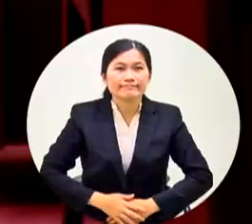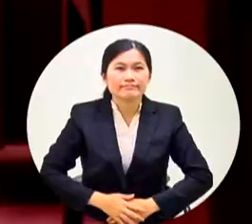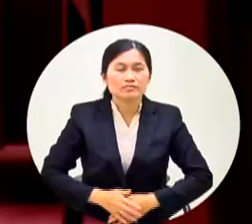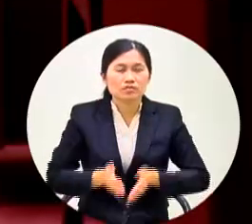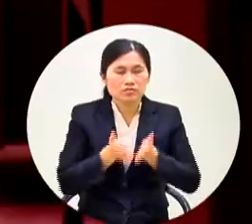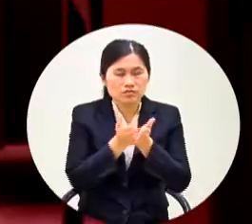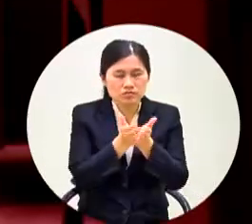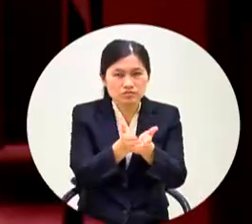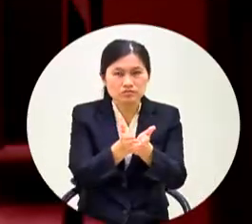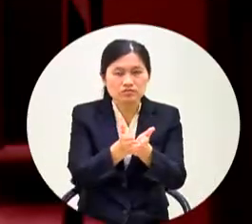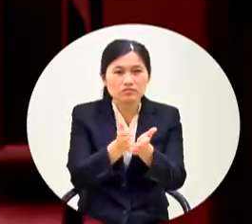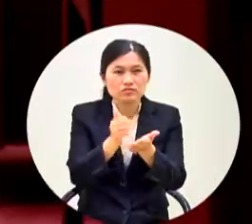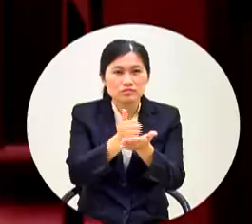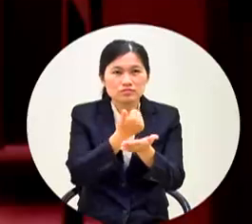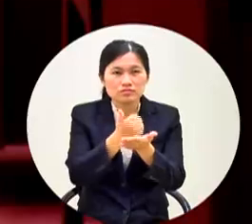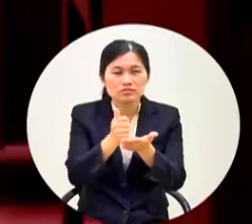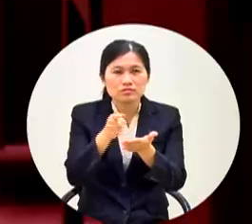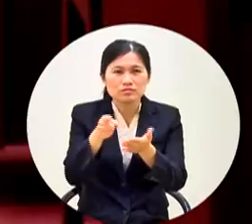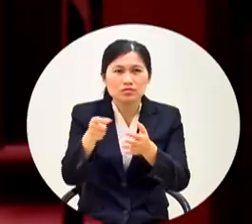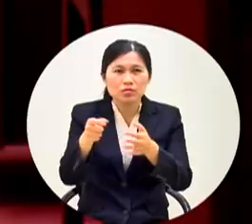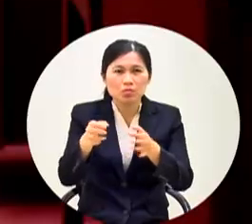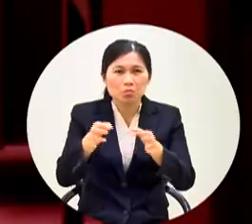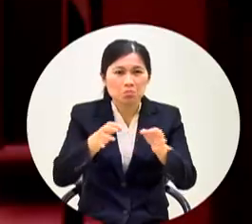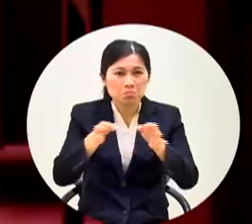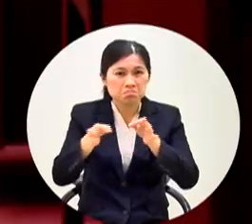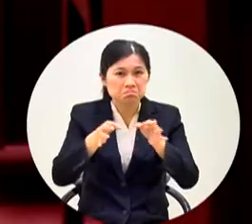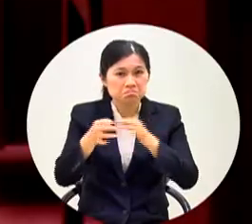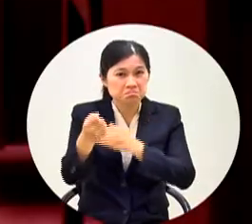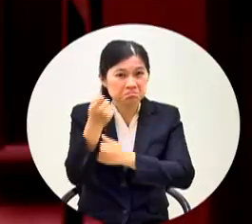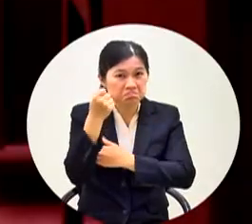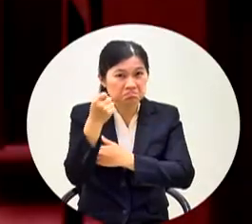这个就是我们拼积极的一个来源。